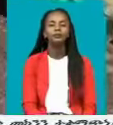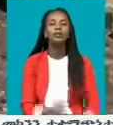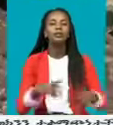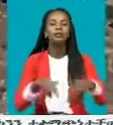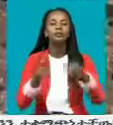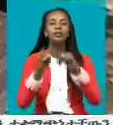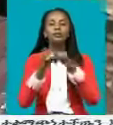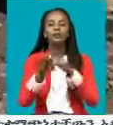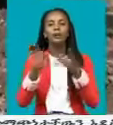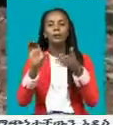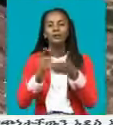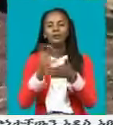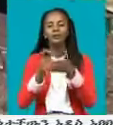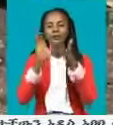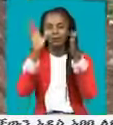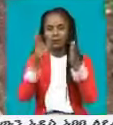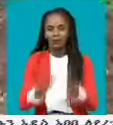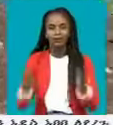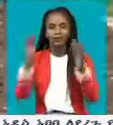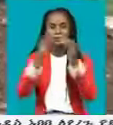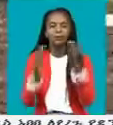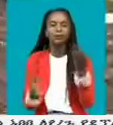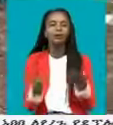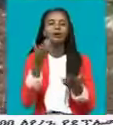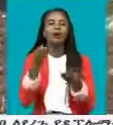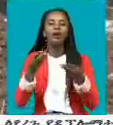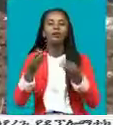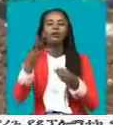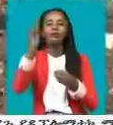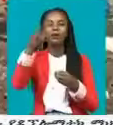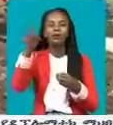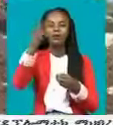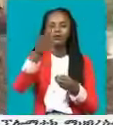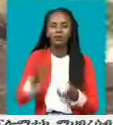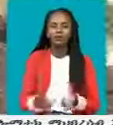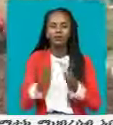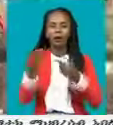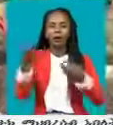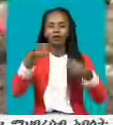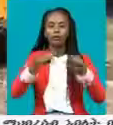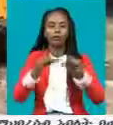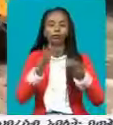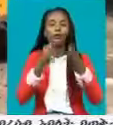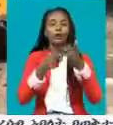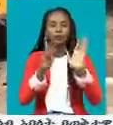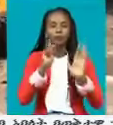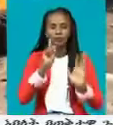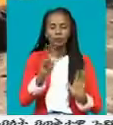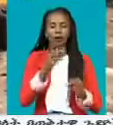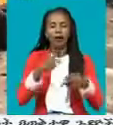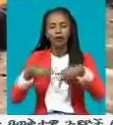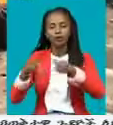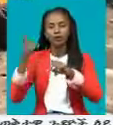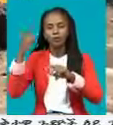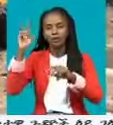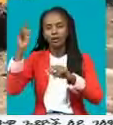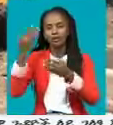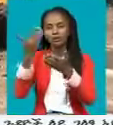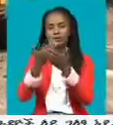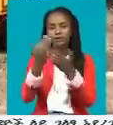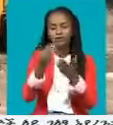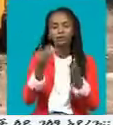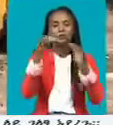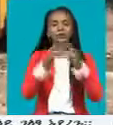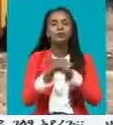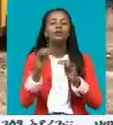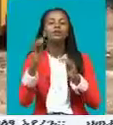በግብርናው ዘርፍ ምርትና ምርታማነትን ከመጨመር አኳያ የአፈር ማዳበሪያ የሚኖረው አስተዋጽኦ የጎላ ነው። አርሶ አደሩ ከውጭ አገር በግዢ የሚገባውን